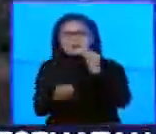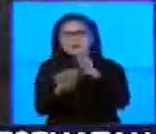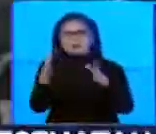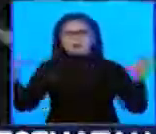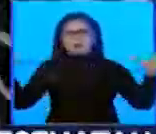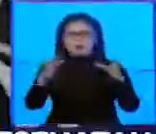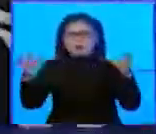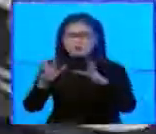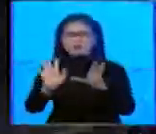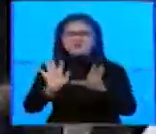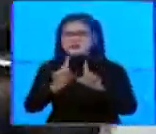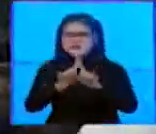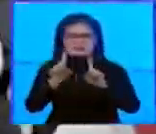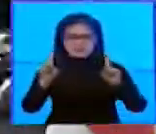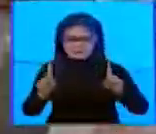mengenakan masker